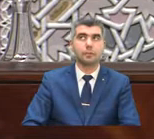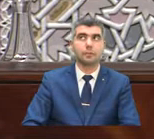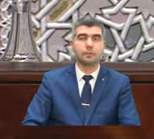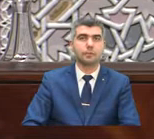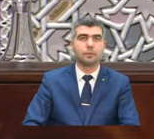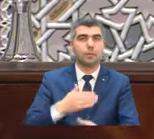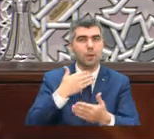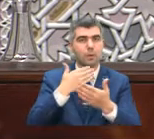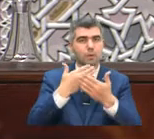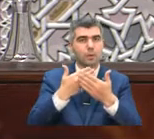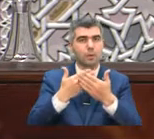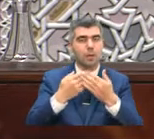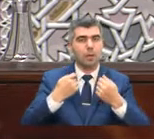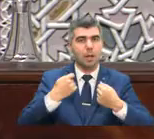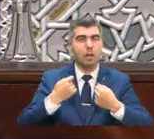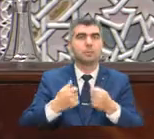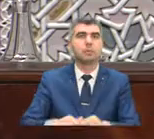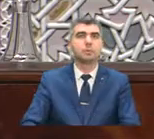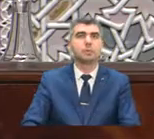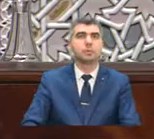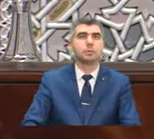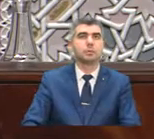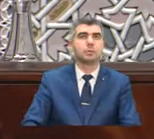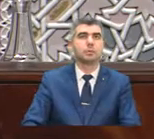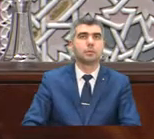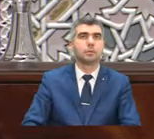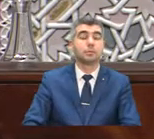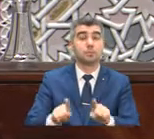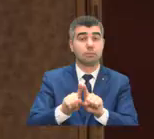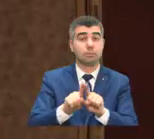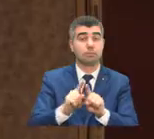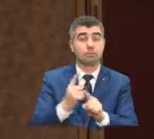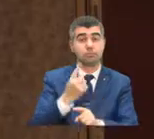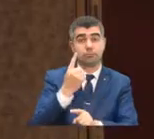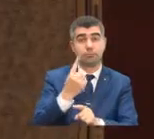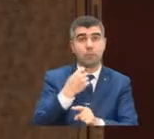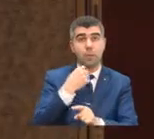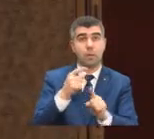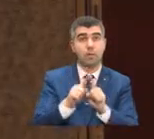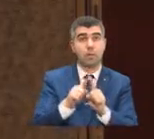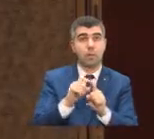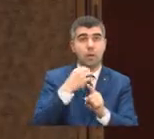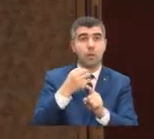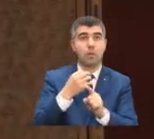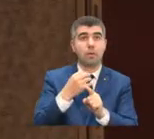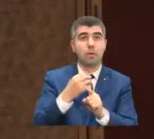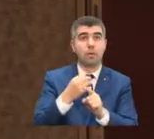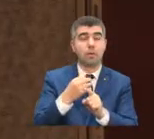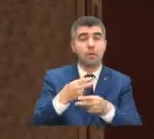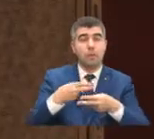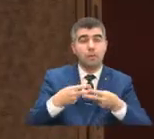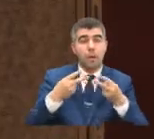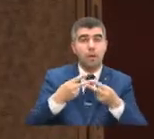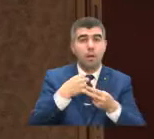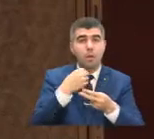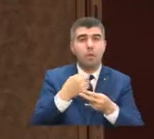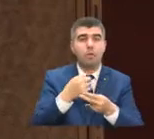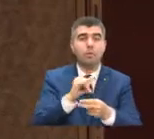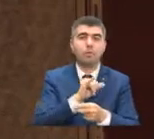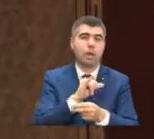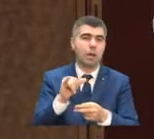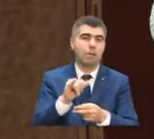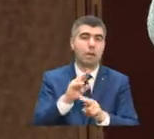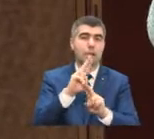شكرا سيد الرئيس. يبدو أن النائب المحترم أن معلوماتك غير محينة بالمطلق، وإلا